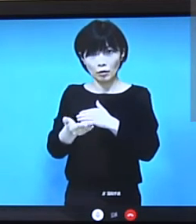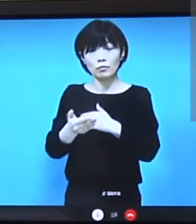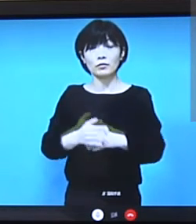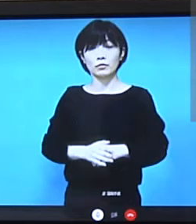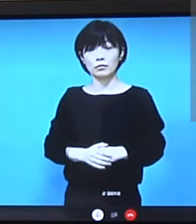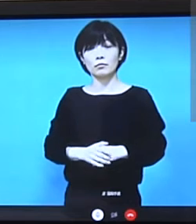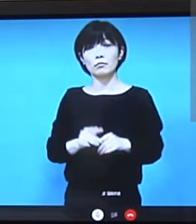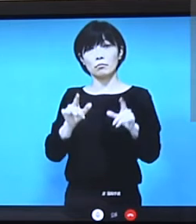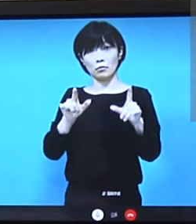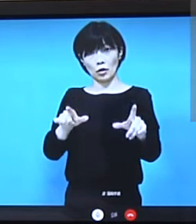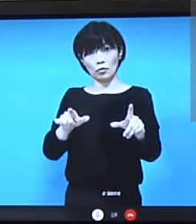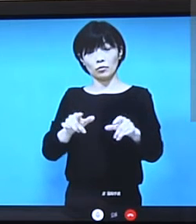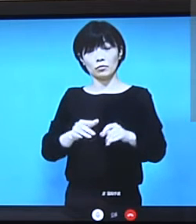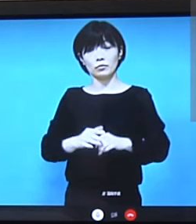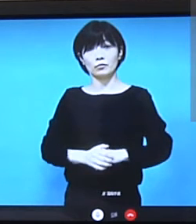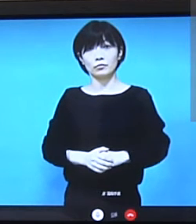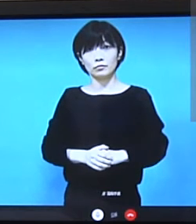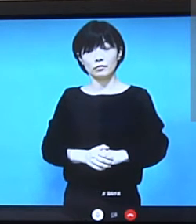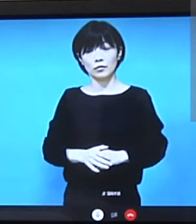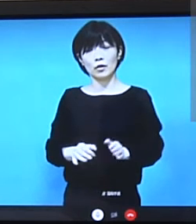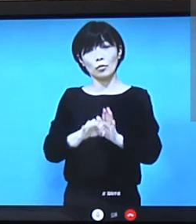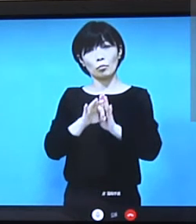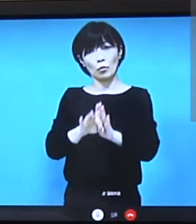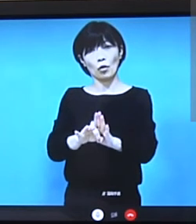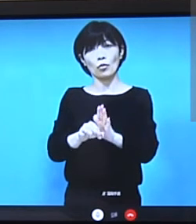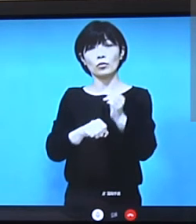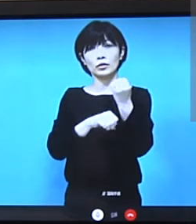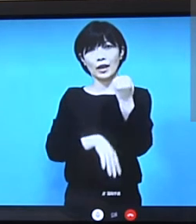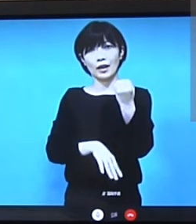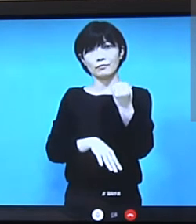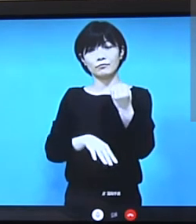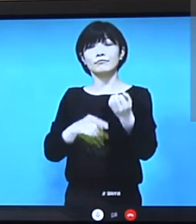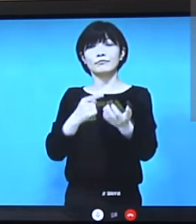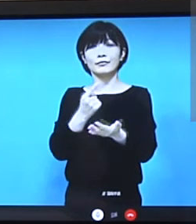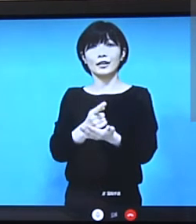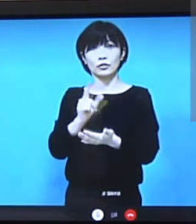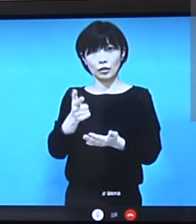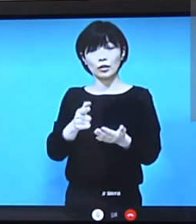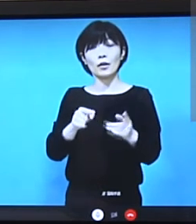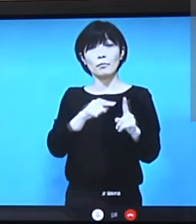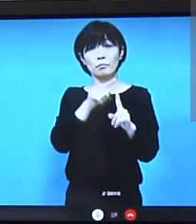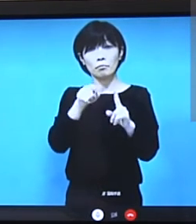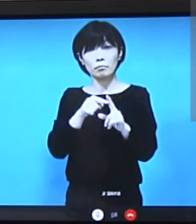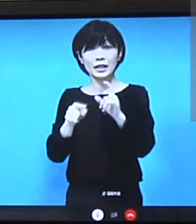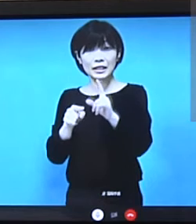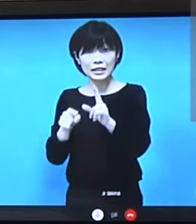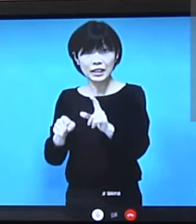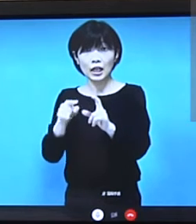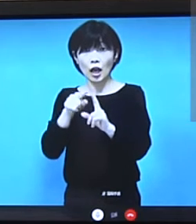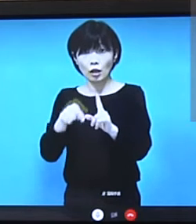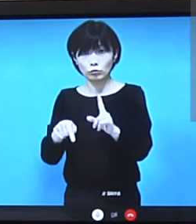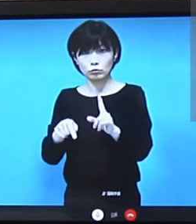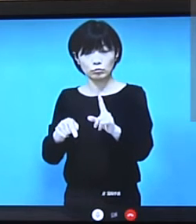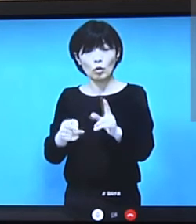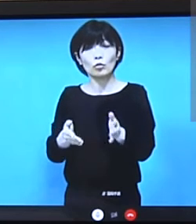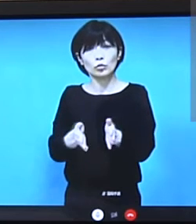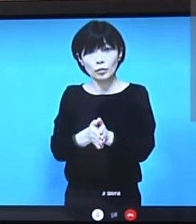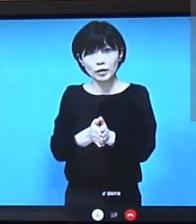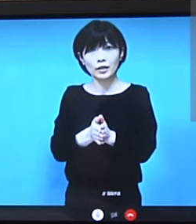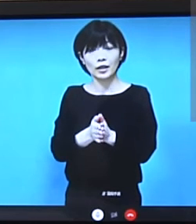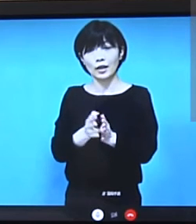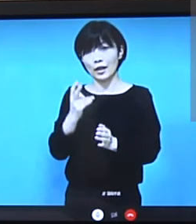そもそもその抗原検査に限らず PCR であってもですね、いろんな検査方法ございますけれども、検査結果